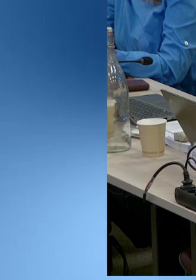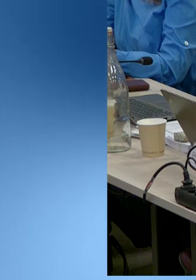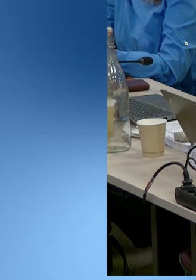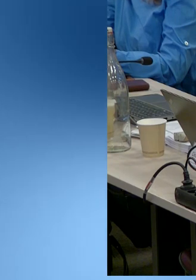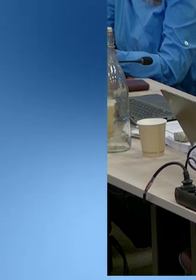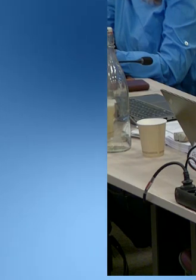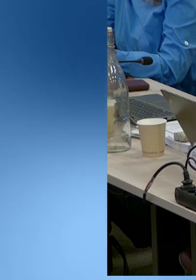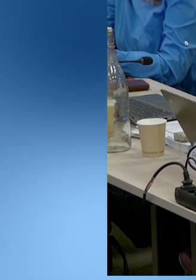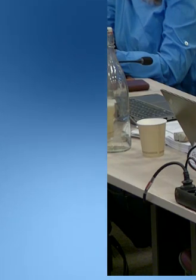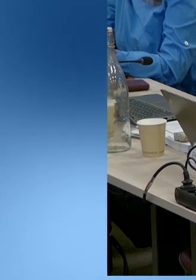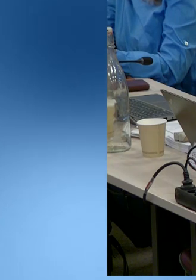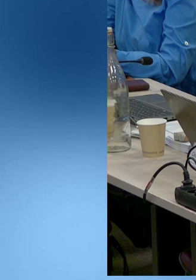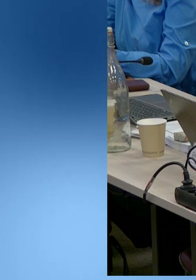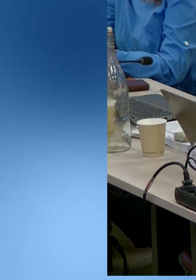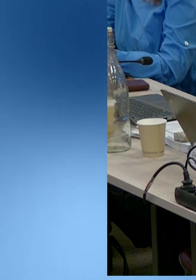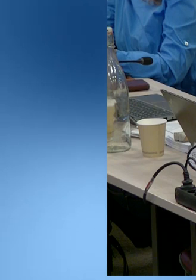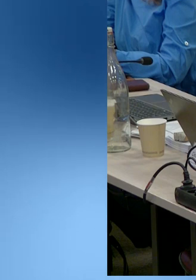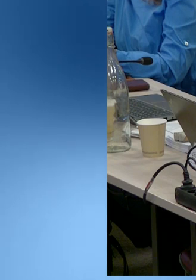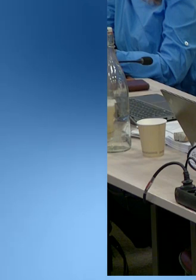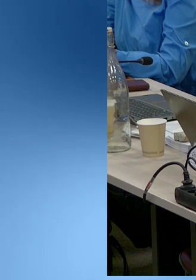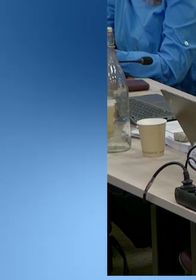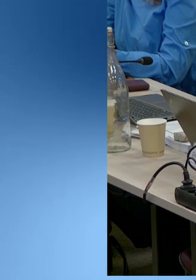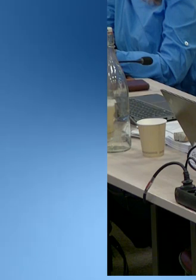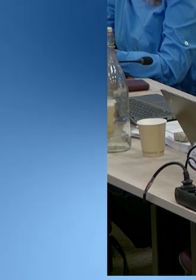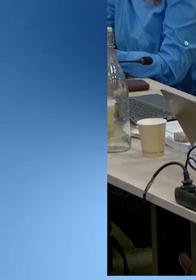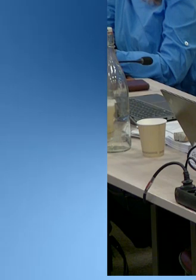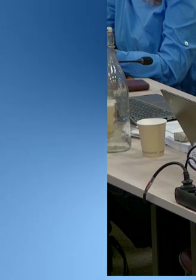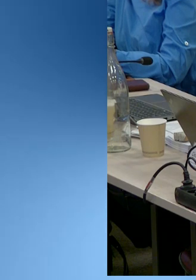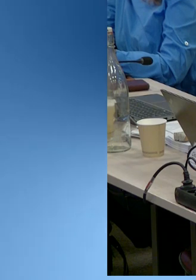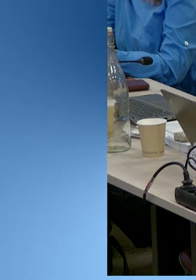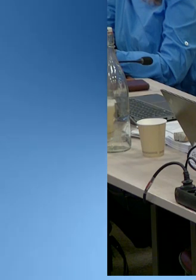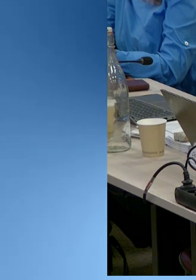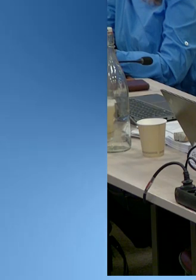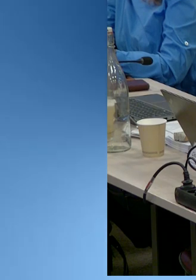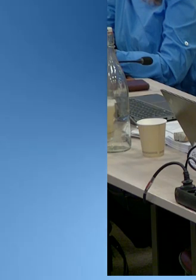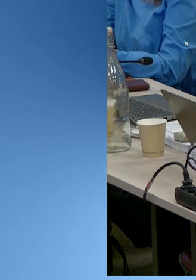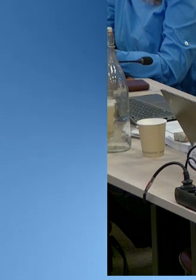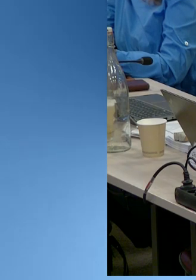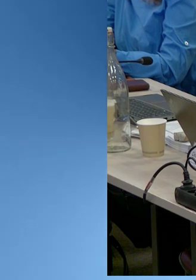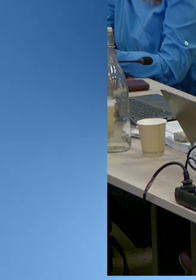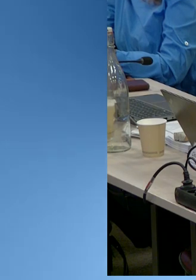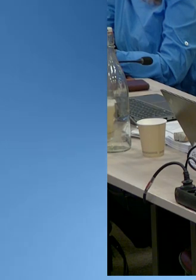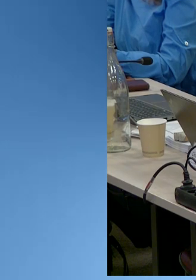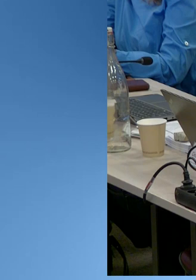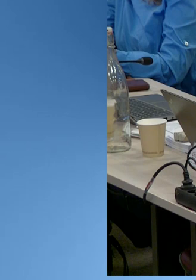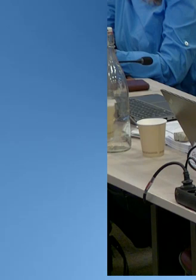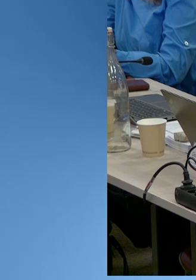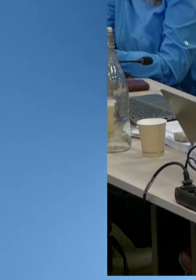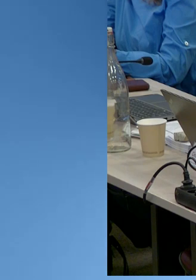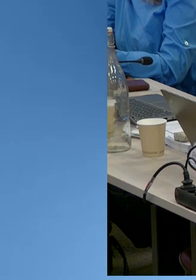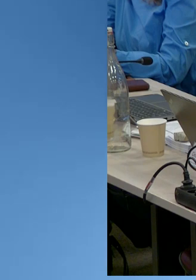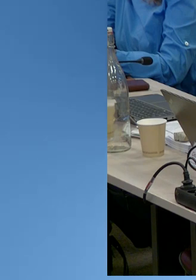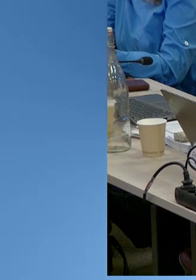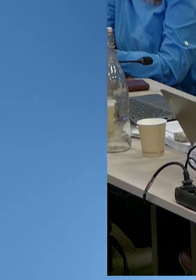mur en deux mots celle-ci est structurellement déficitaire avec deux exercices très fortement dégradés malgré et contrairement à ce qui est sous-entendu un modèle